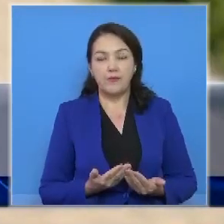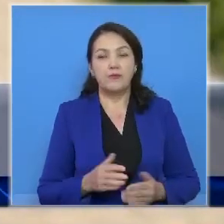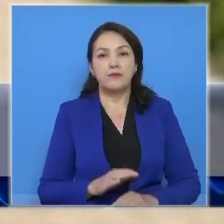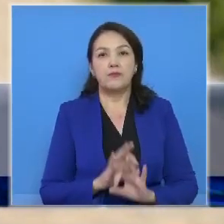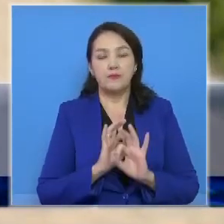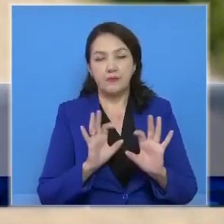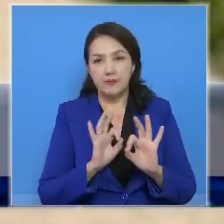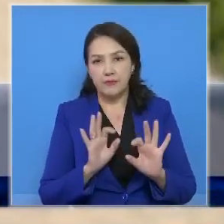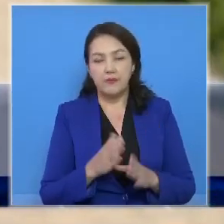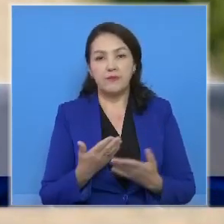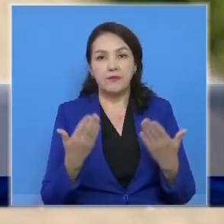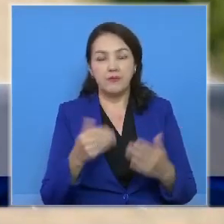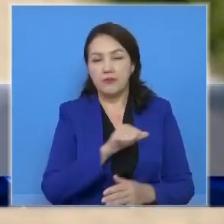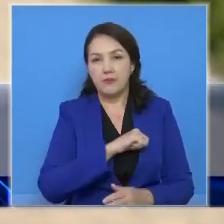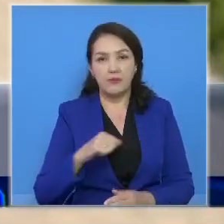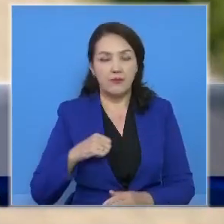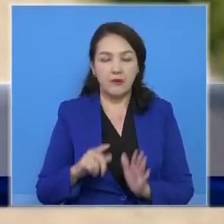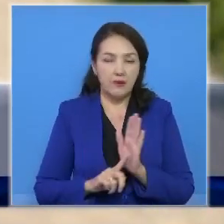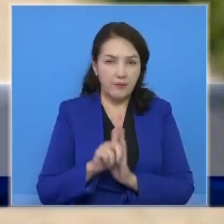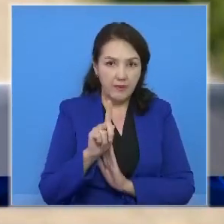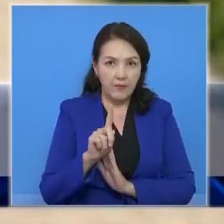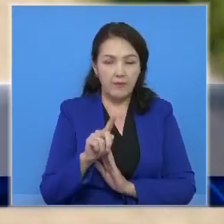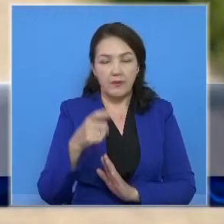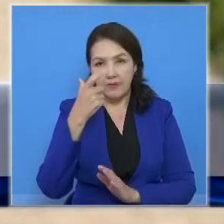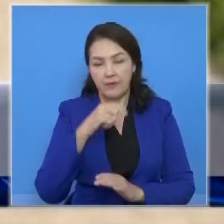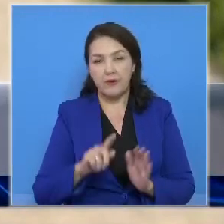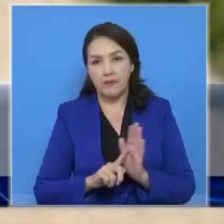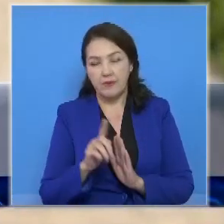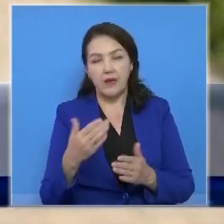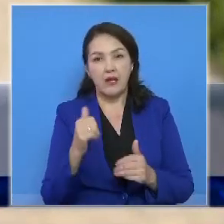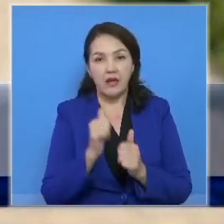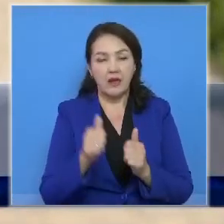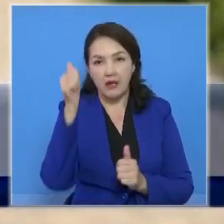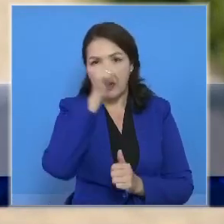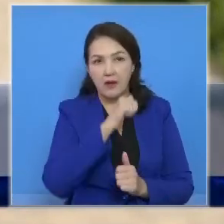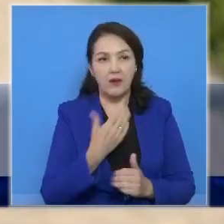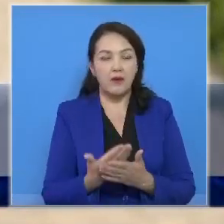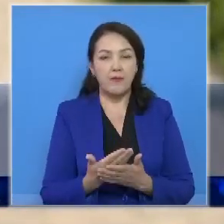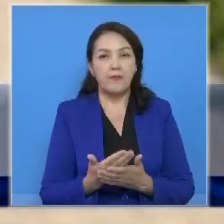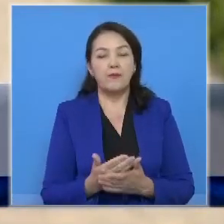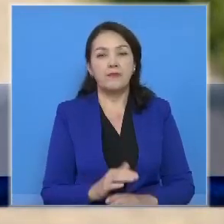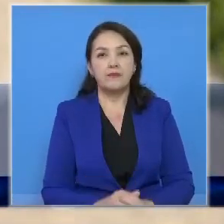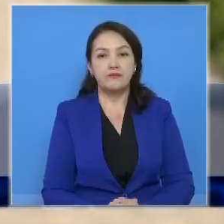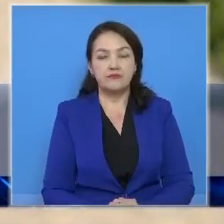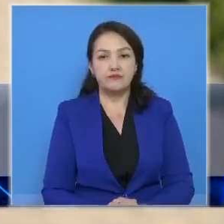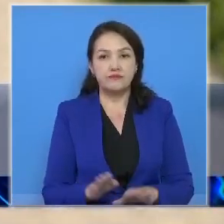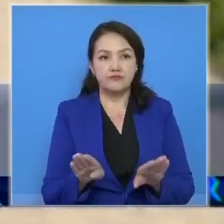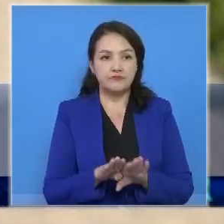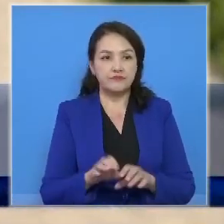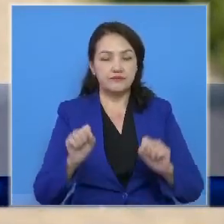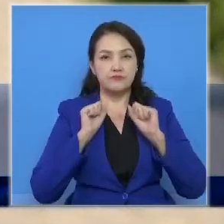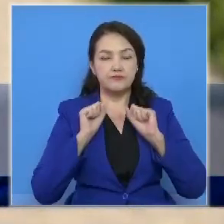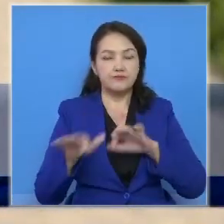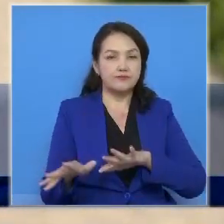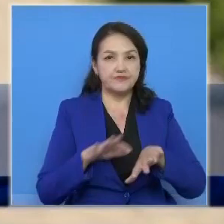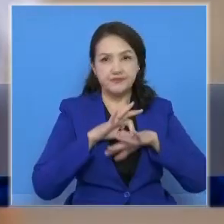насихаттау. Сол енді өзімізден бастайық деп, жылда біздер сол ұстанымды өзімізден бастаймыз. Осындай спорттық